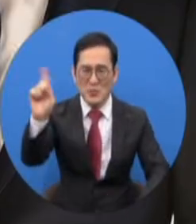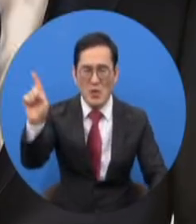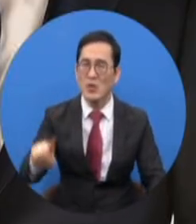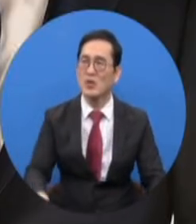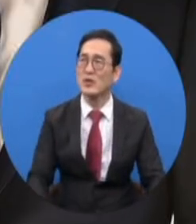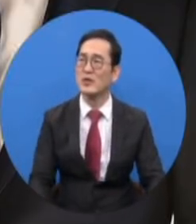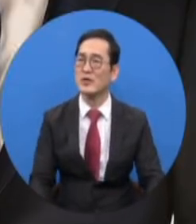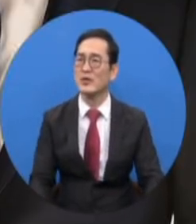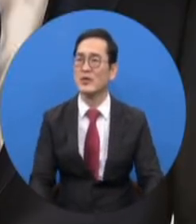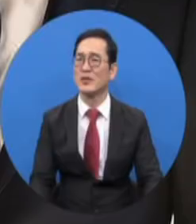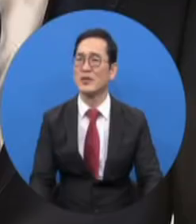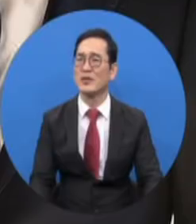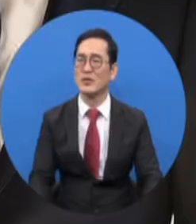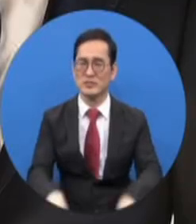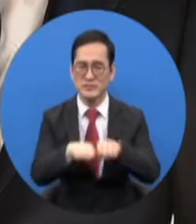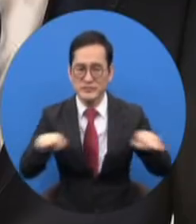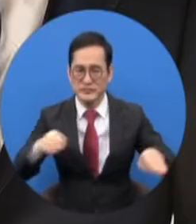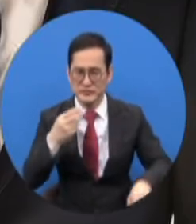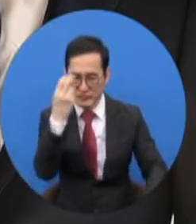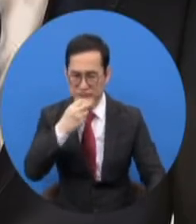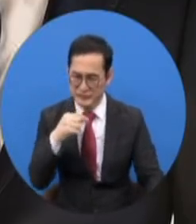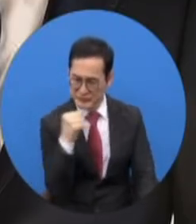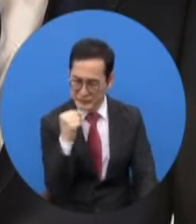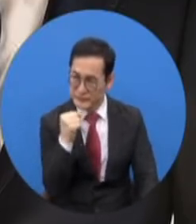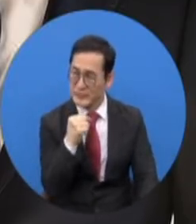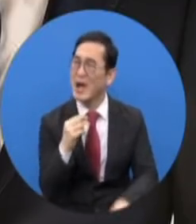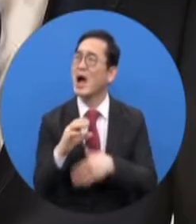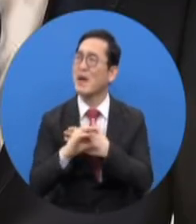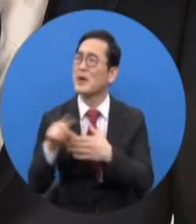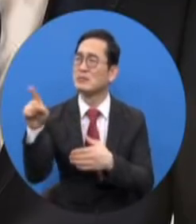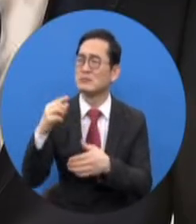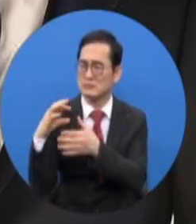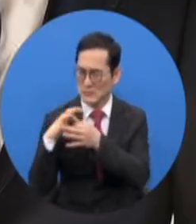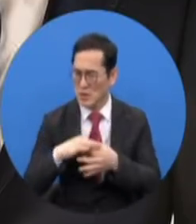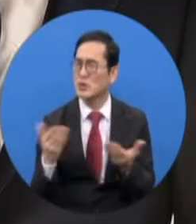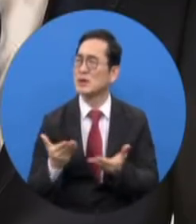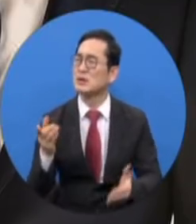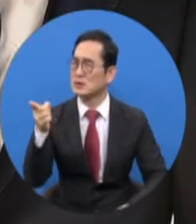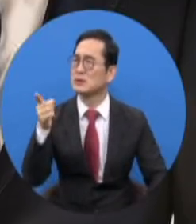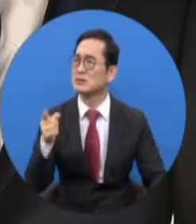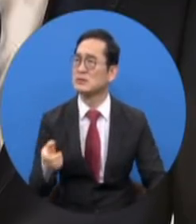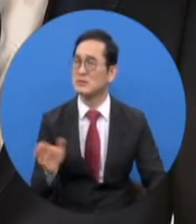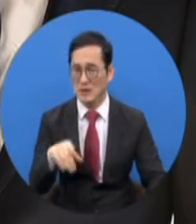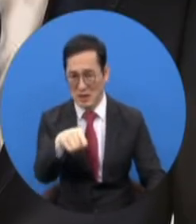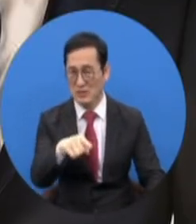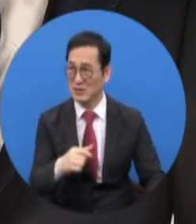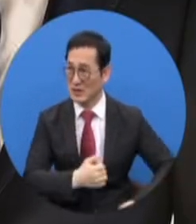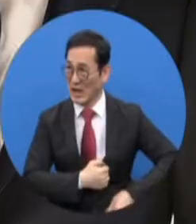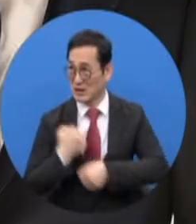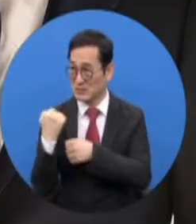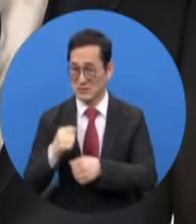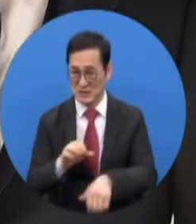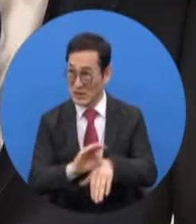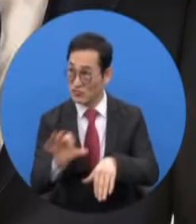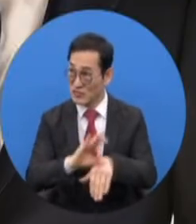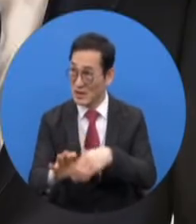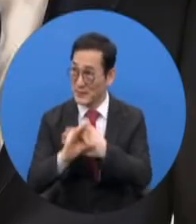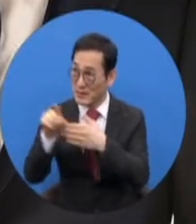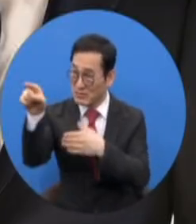정말 공명정대하게 수사할 각오와 자신 있으면 임기 채우는 것. 지금과 같은 행태를 반복한다면 스스로 거취 결정해라. 물론 권성동